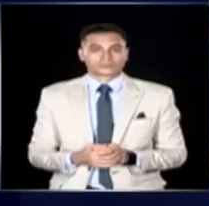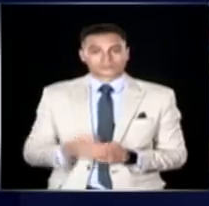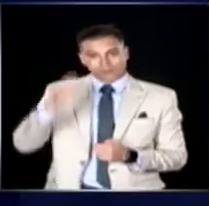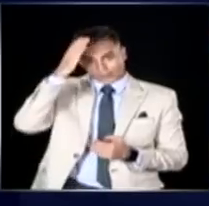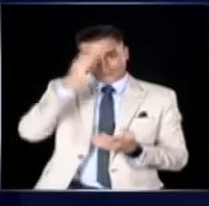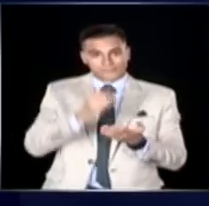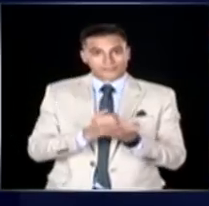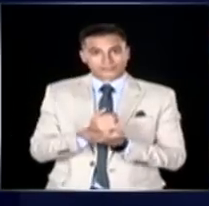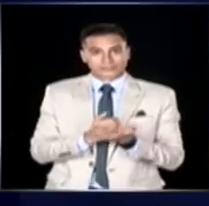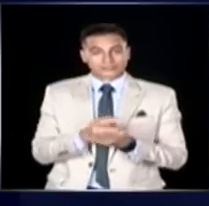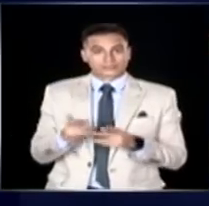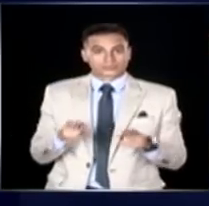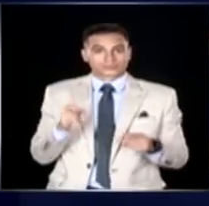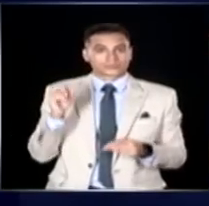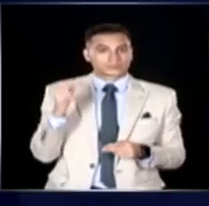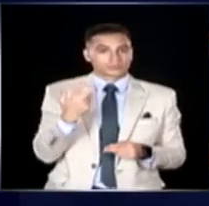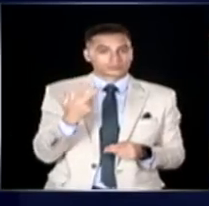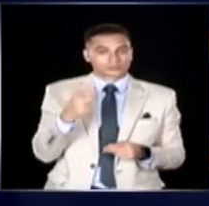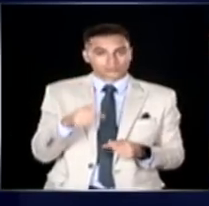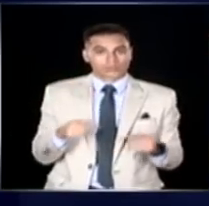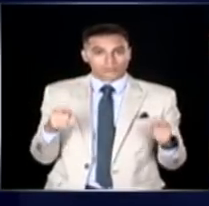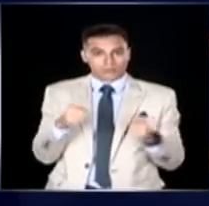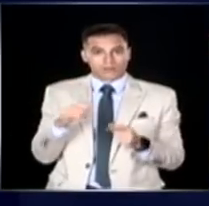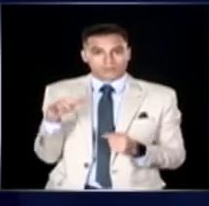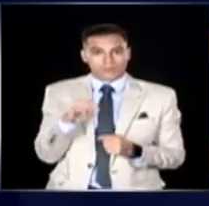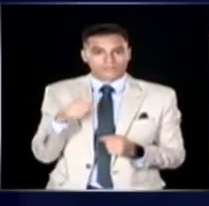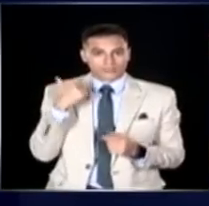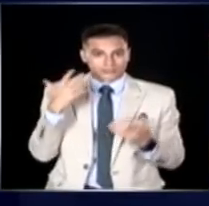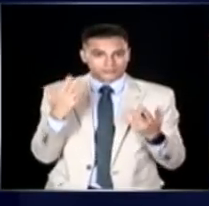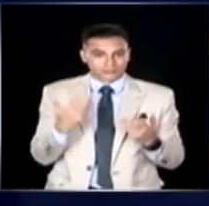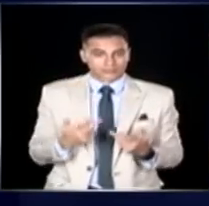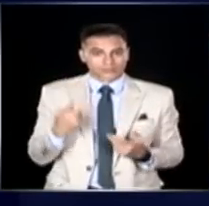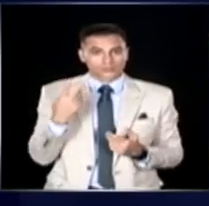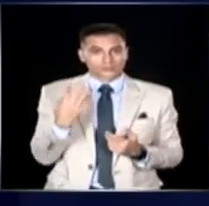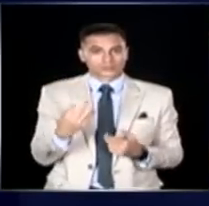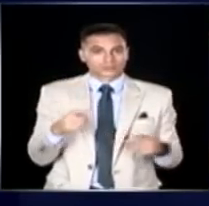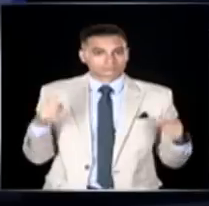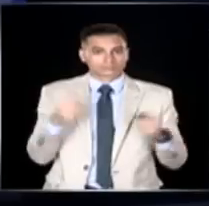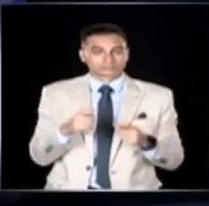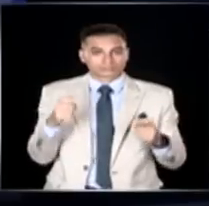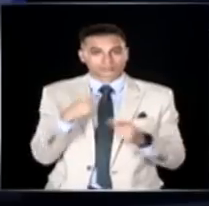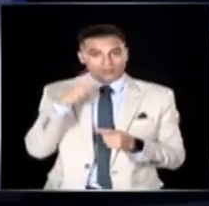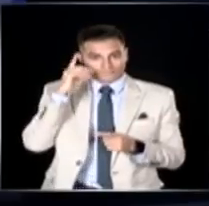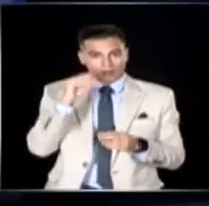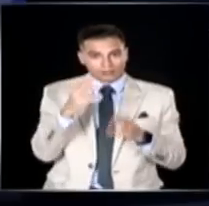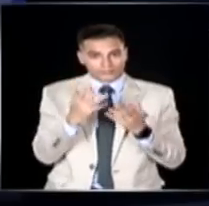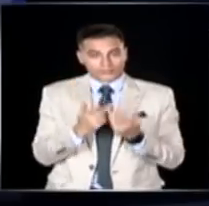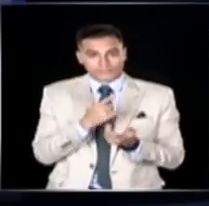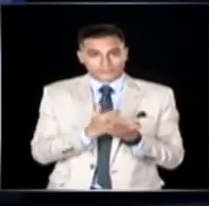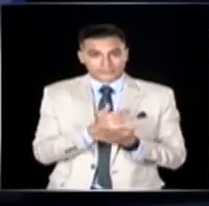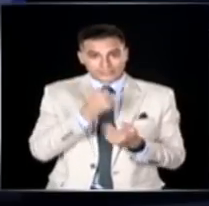عباقرة المدارس الموسم ال 13 مباراة مهمة في دور ال 32، وهفكركم بالنتيجة. مغاغة